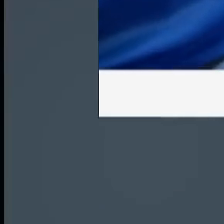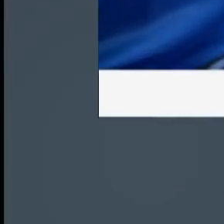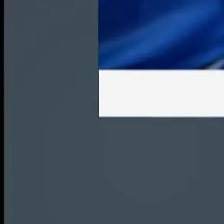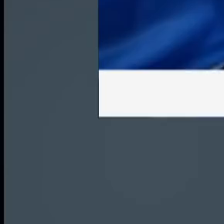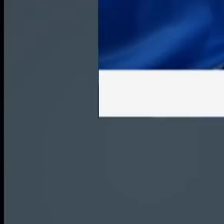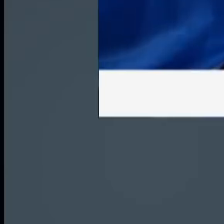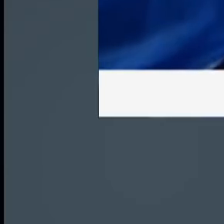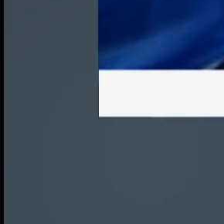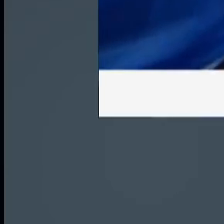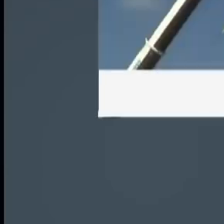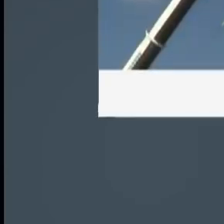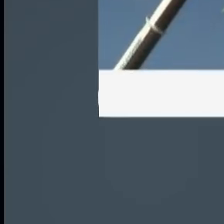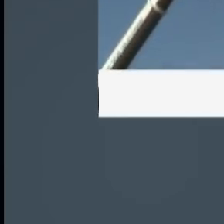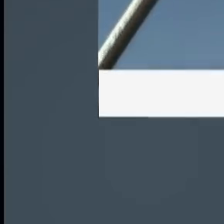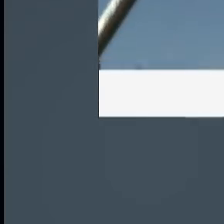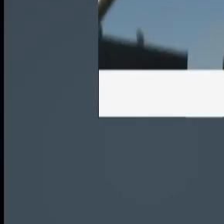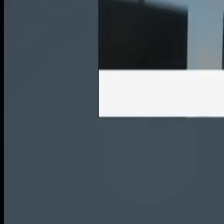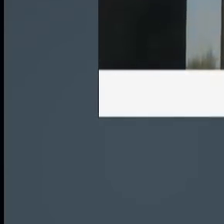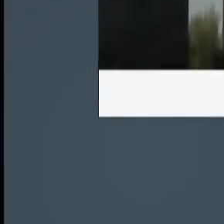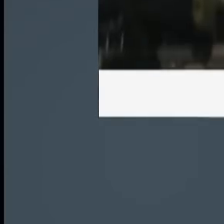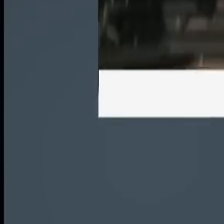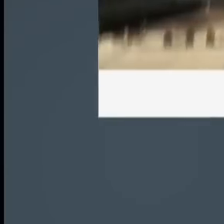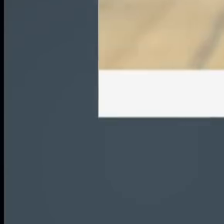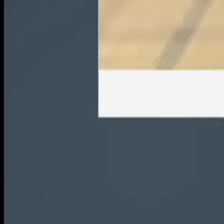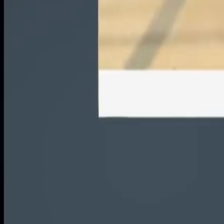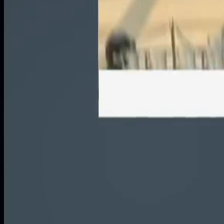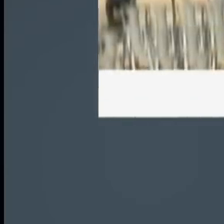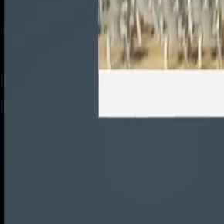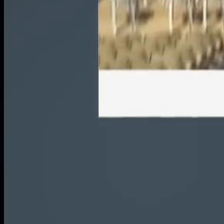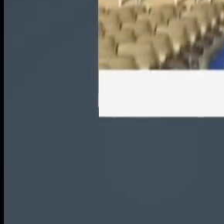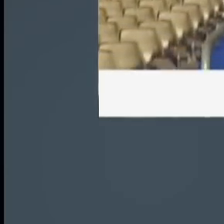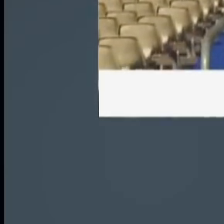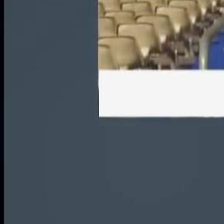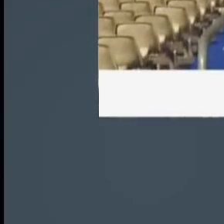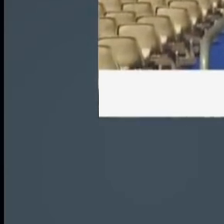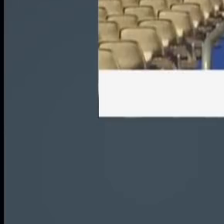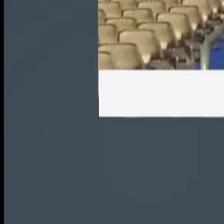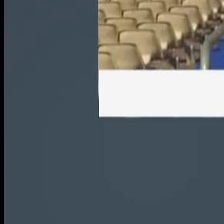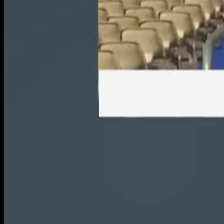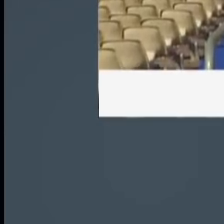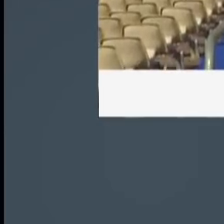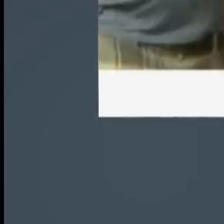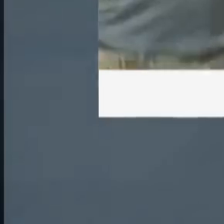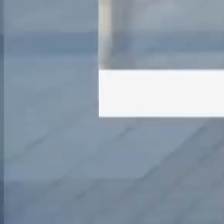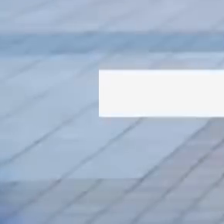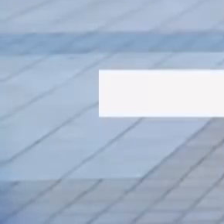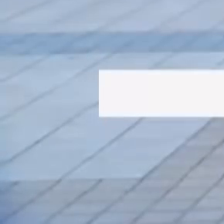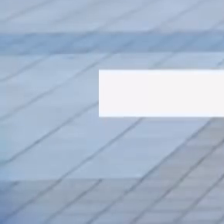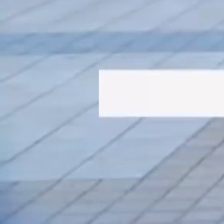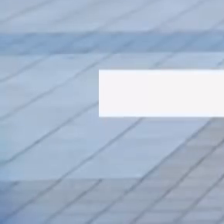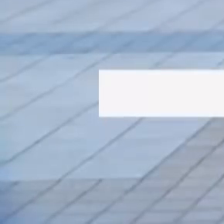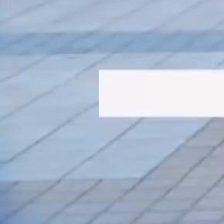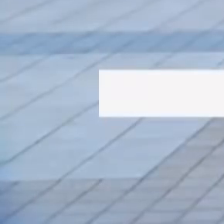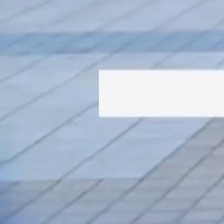הזיכרון, אל אירועי השמחה. יום העצמאות ה-71 של מדינת ישראל, טקס נעילת יום הזיכרון ופתיחת חגיגות